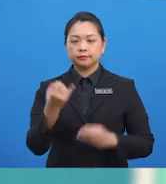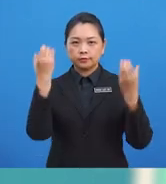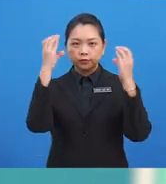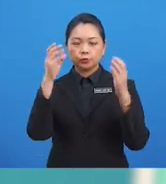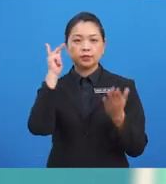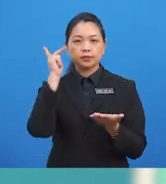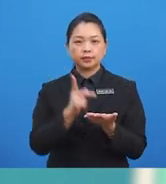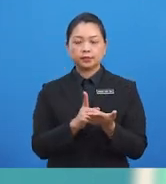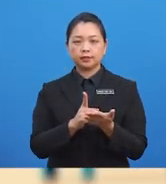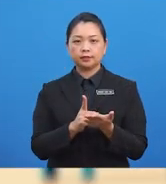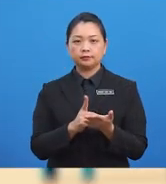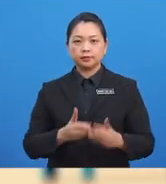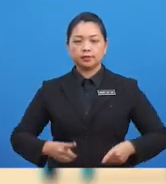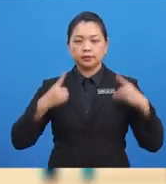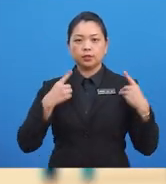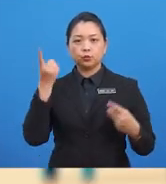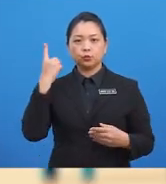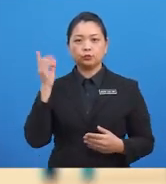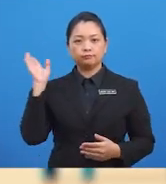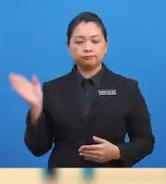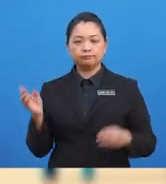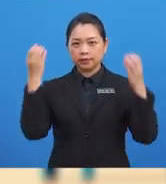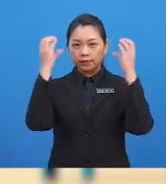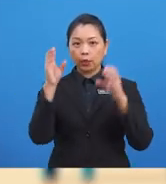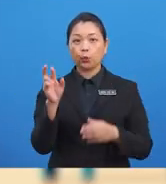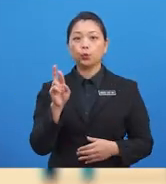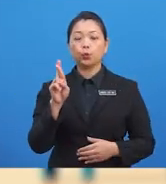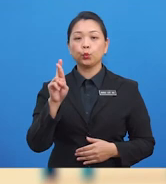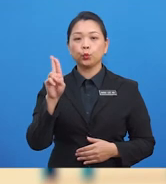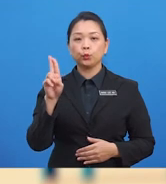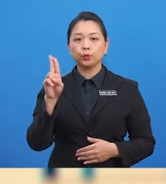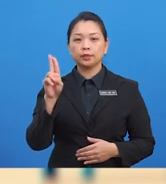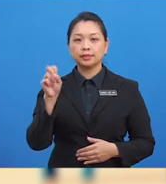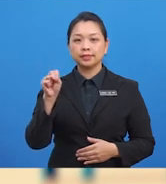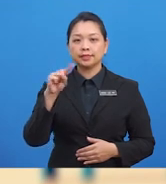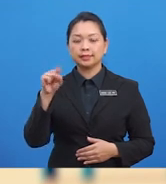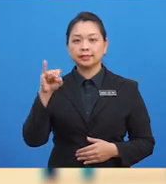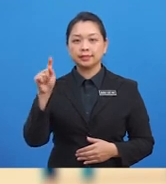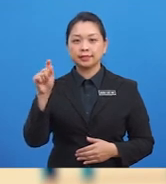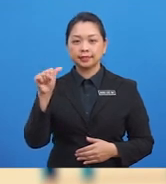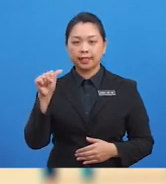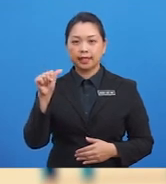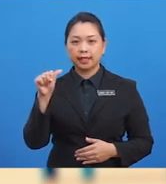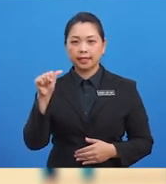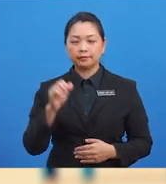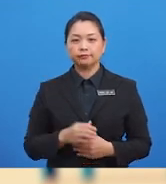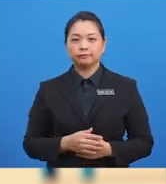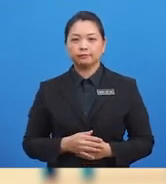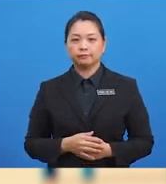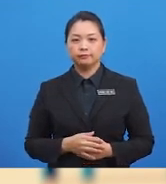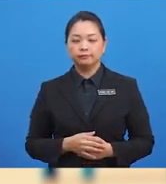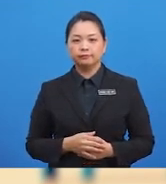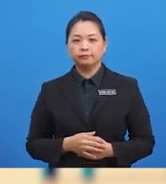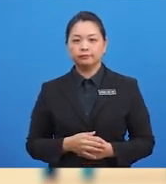diri terlebih dahulu. Saya Cikgu Ruzita binti Abdul Hamid atau lebih dikenali sebagai Cikgu Ita